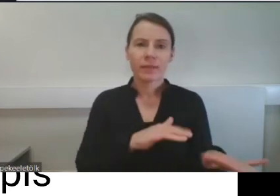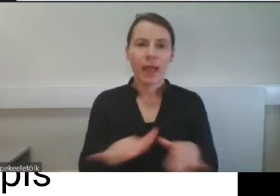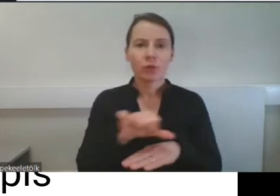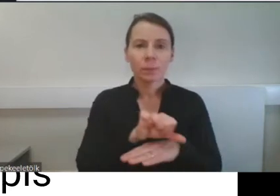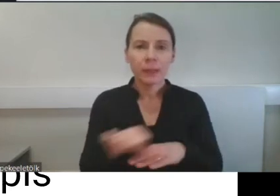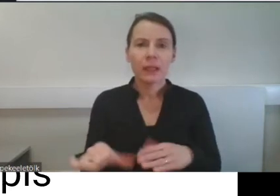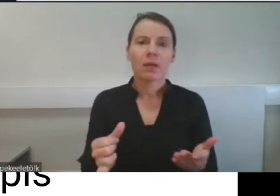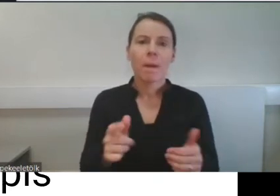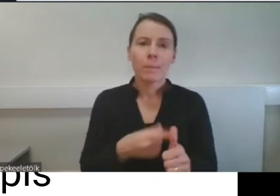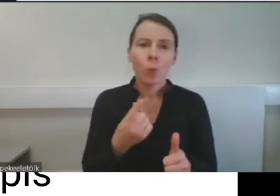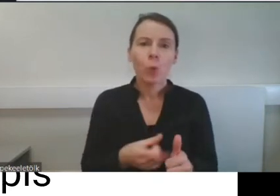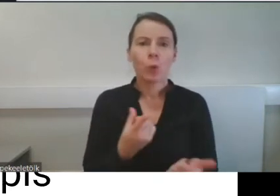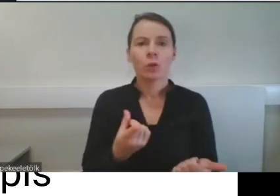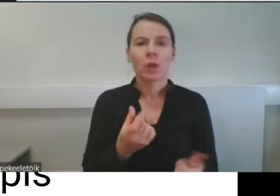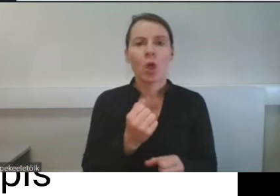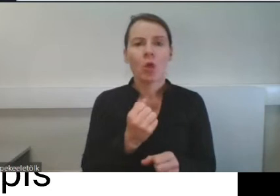Ja